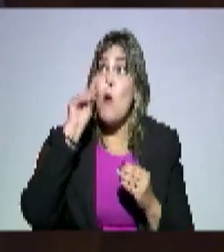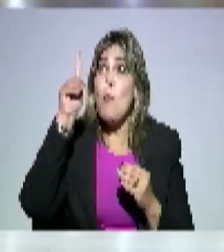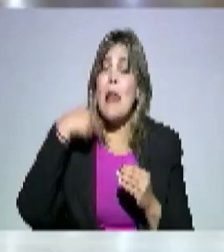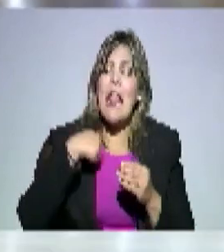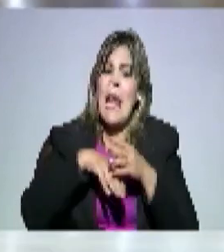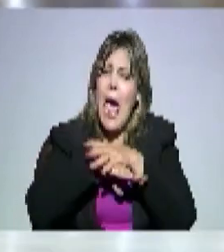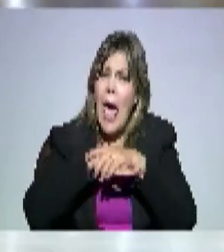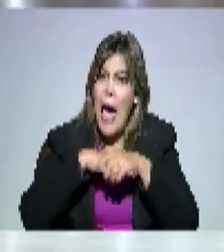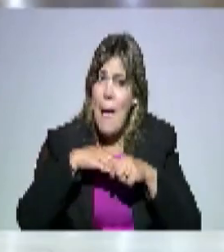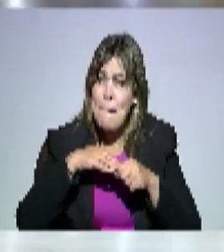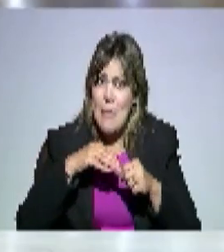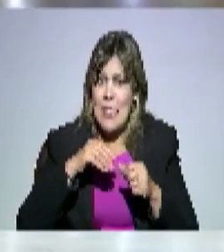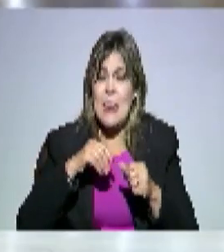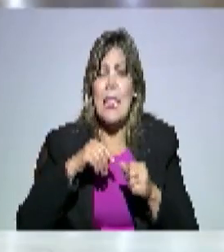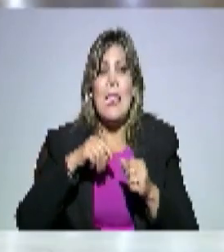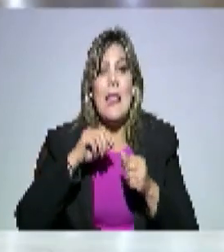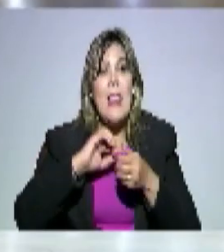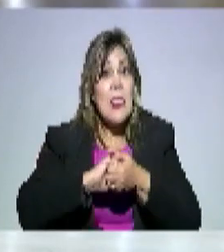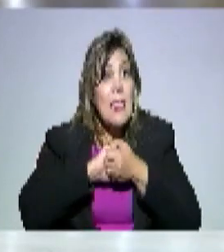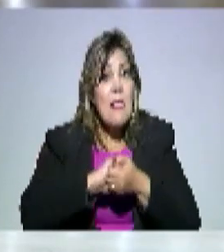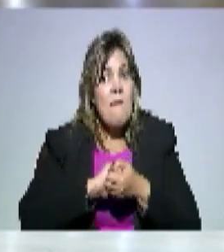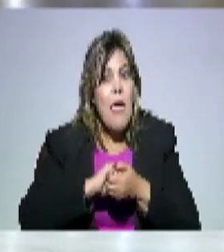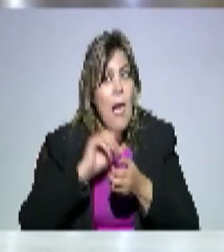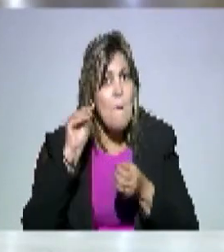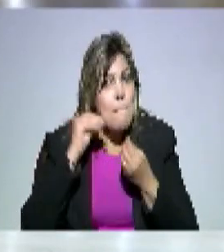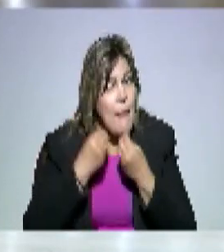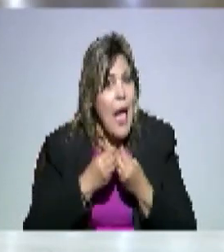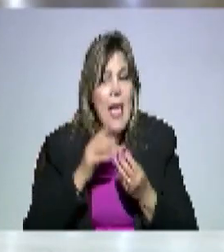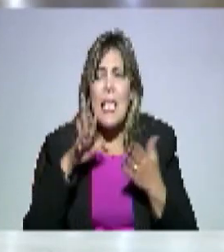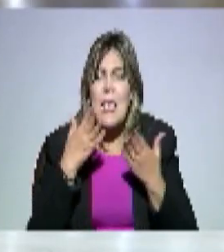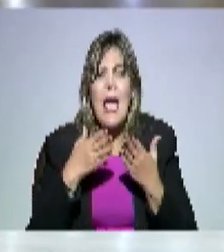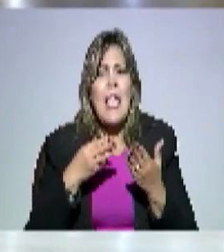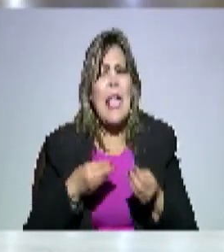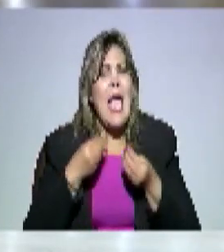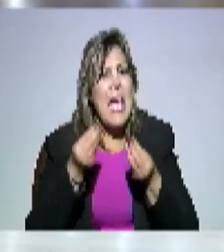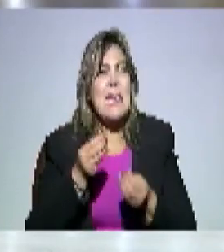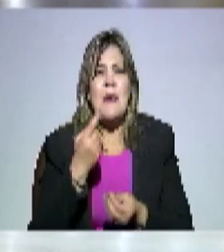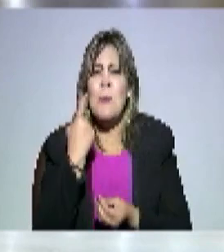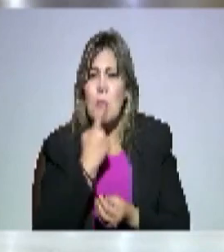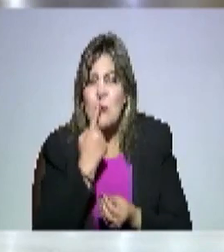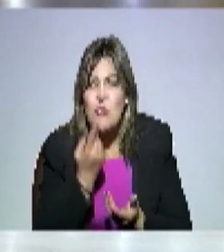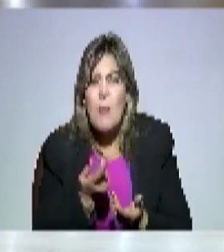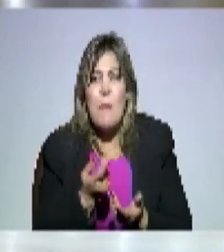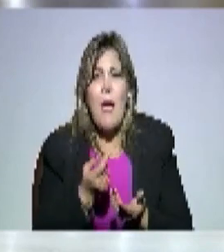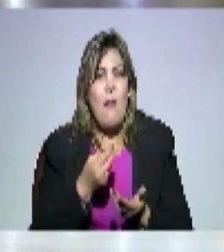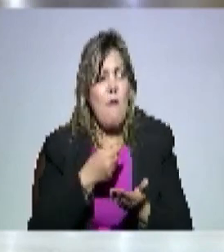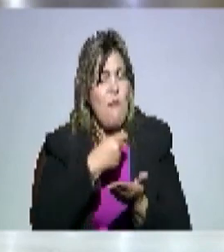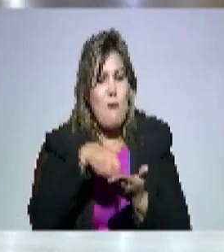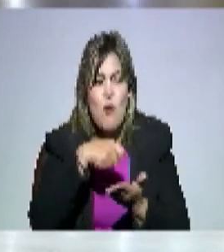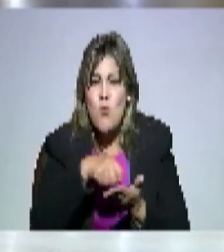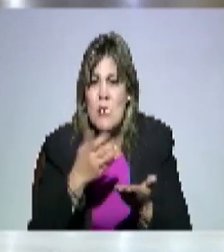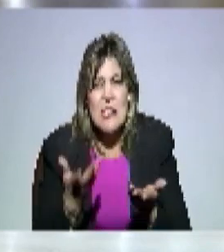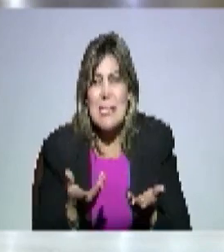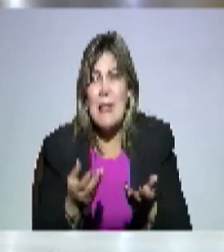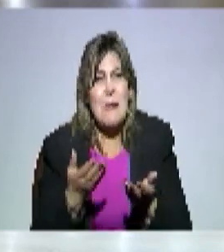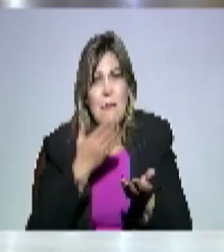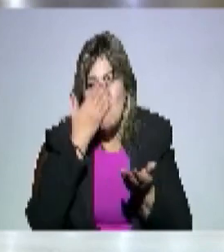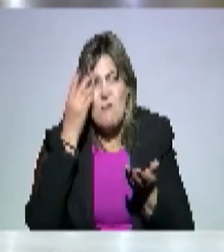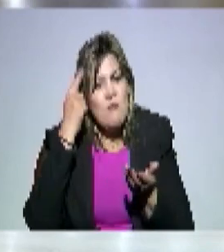قدامي نمره لاثه بايمان وبساطه كده صلي لربنا وقولوا له يا رب فكرني بالنذر دوت